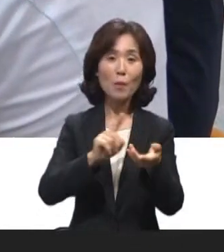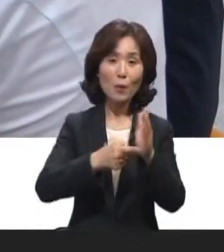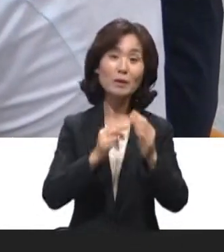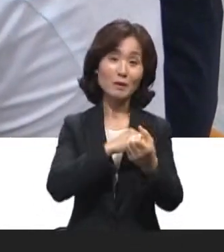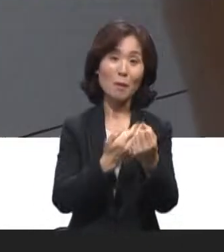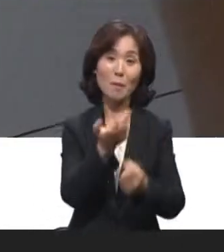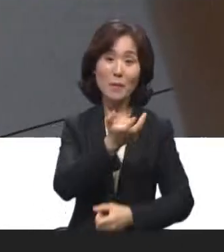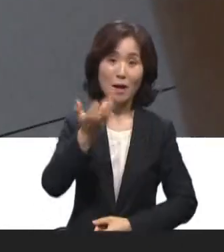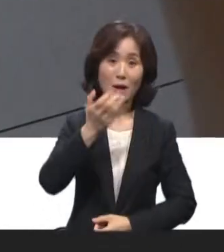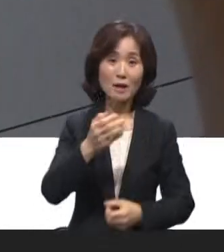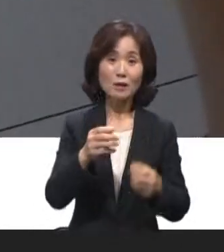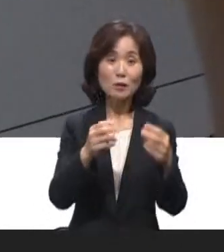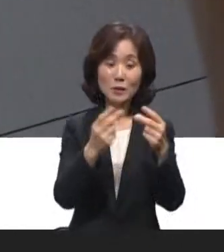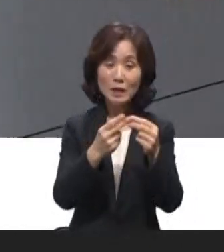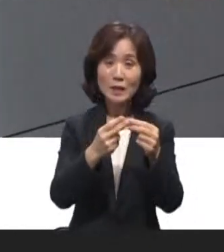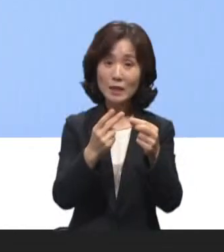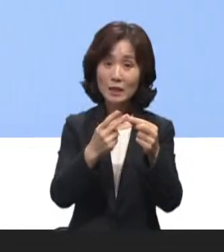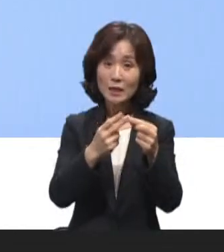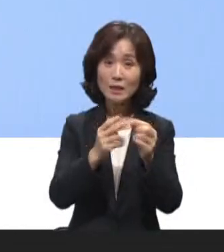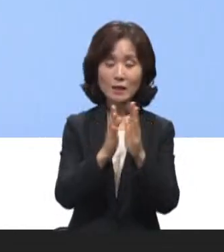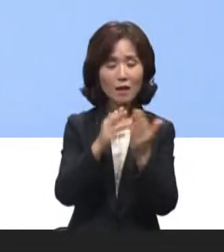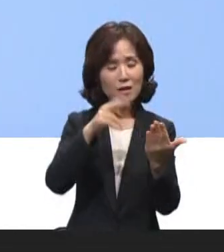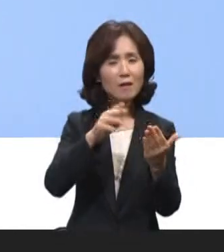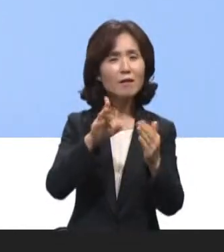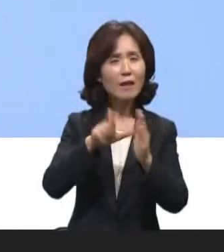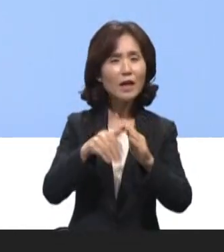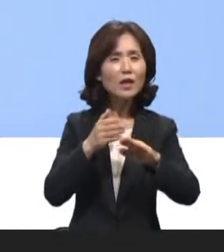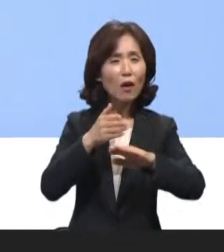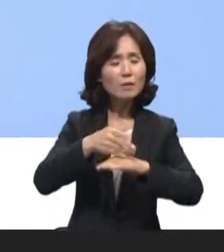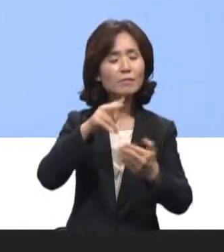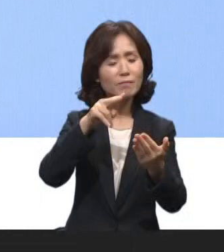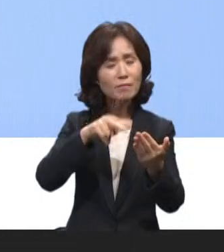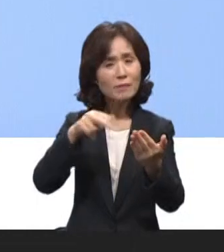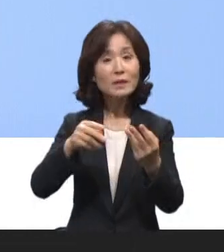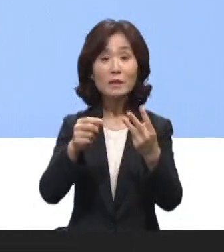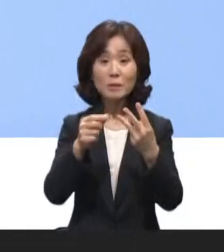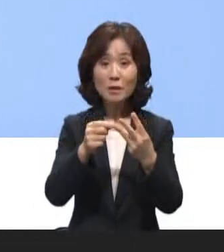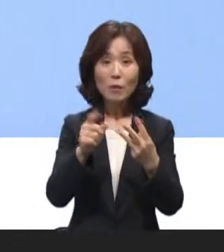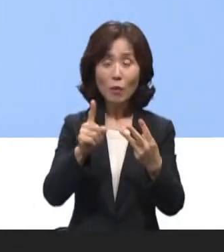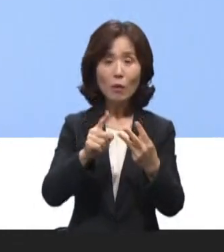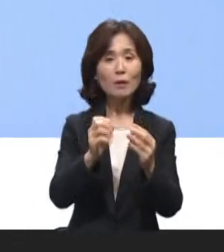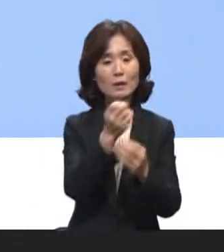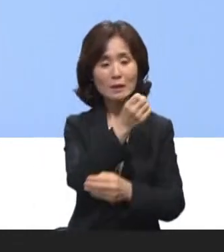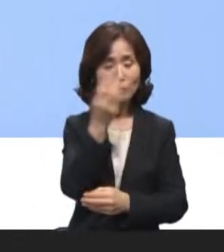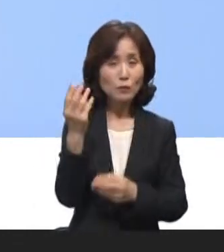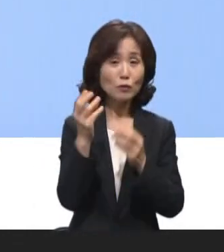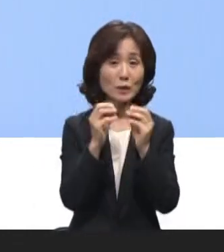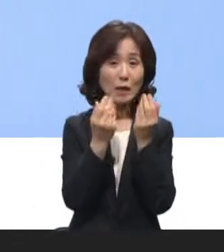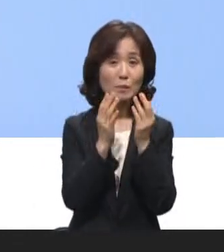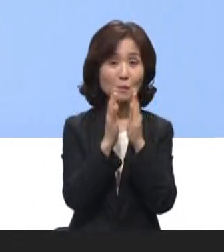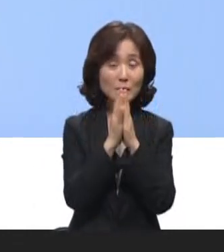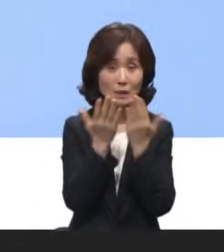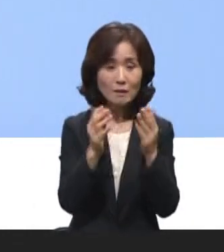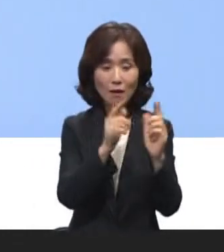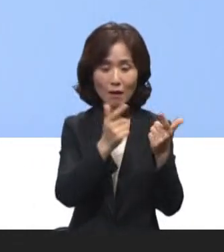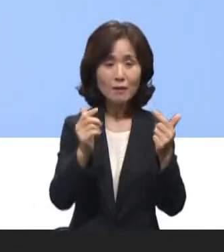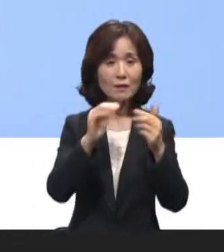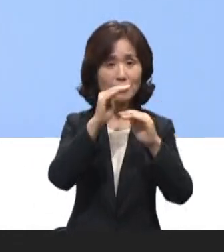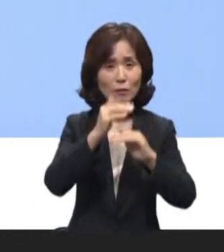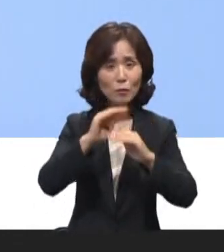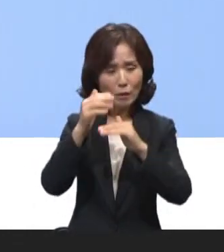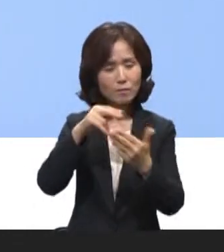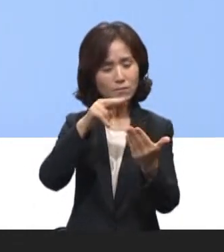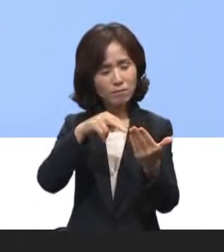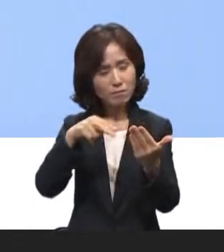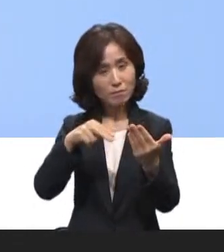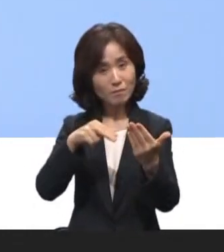두번째는 책을 읽을 때 좀 천천히 있는 훈련을 하라는 얘기 예 세번째는 방금 나온 것처럼 좀 신문이나 잡지에 같은 다양한 글을 읽어 보는 방법을